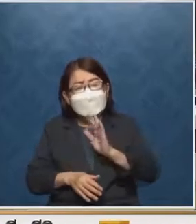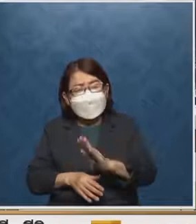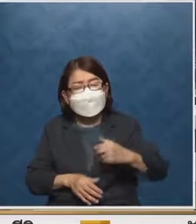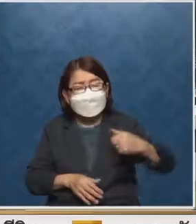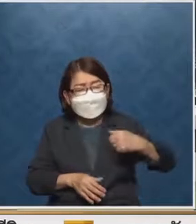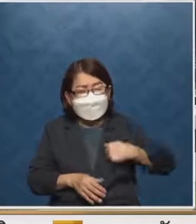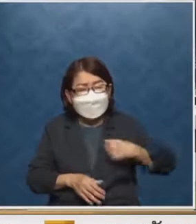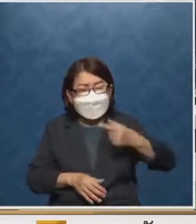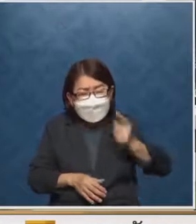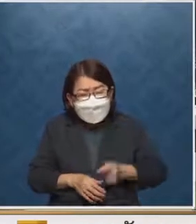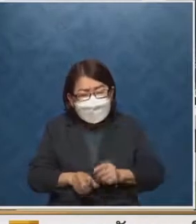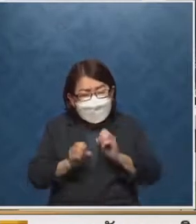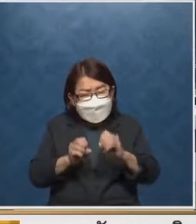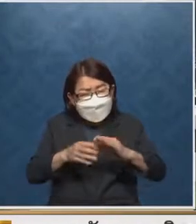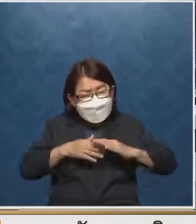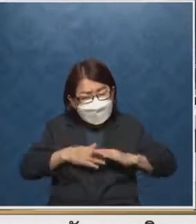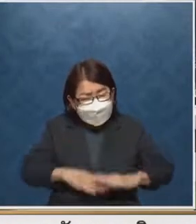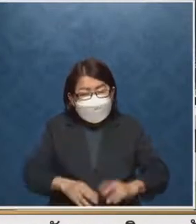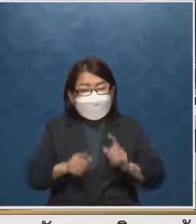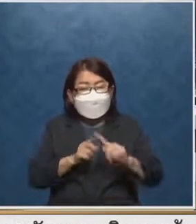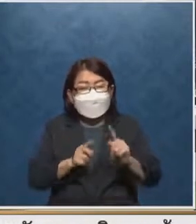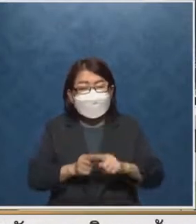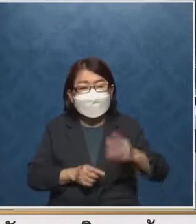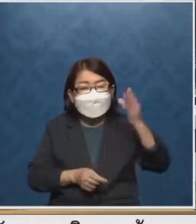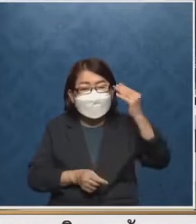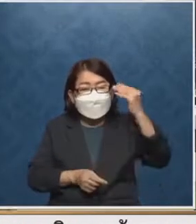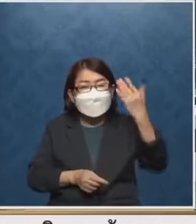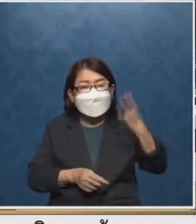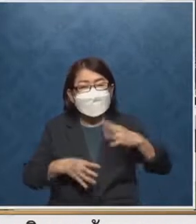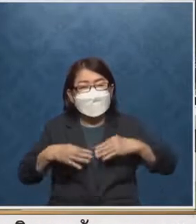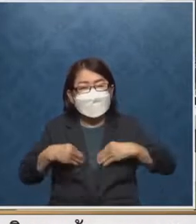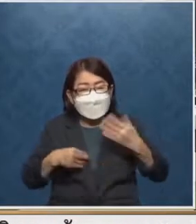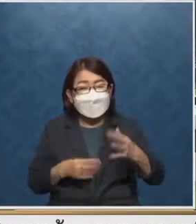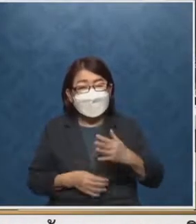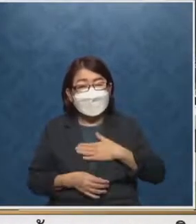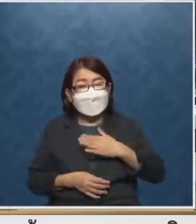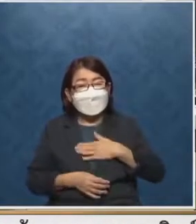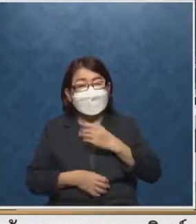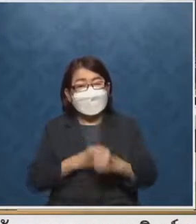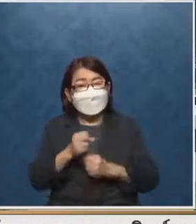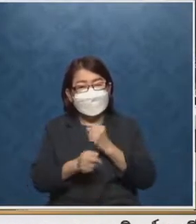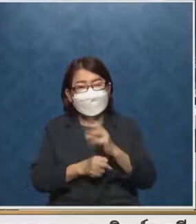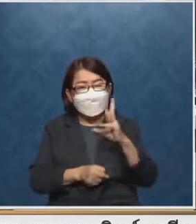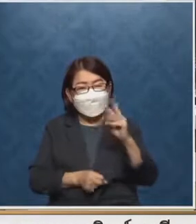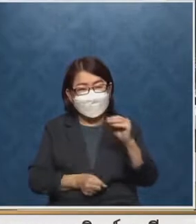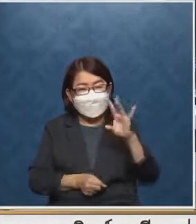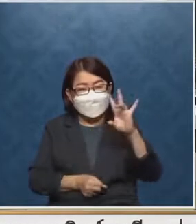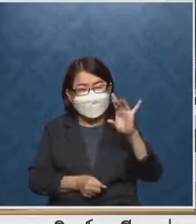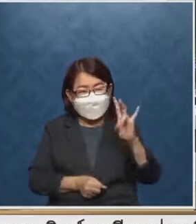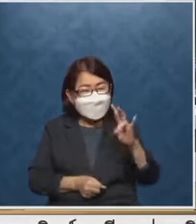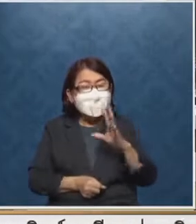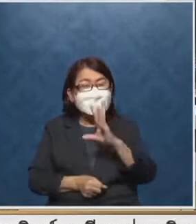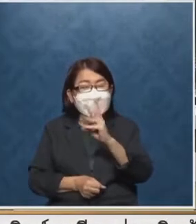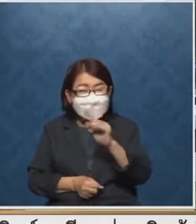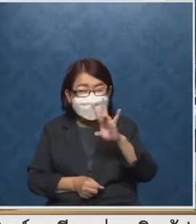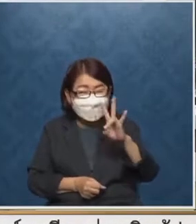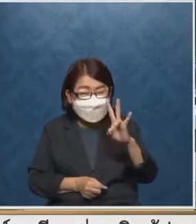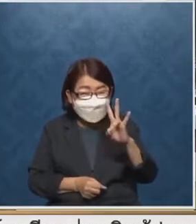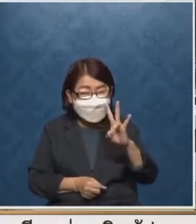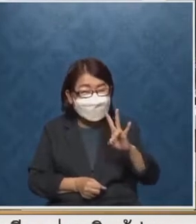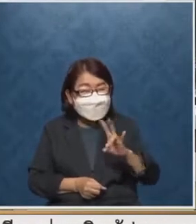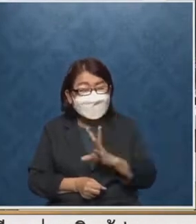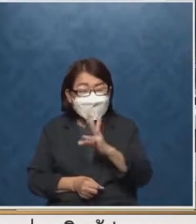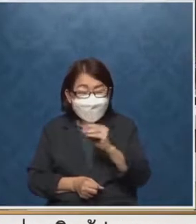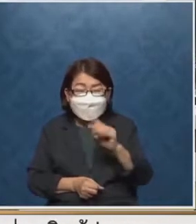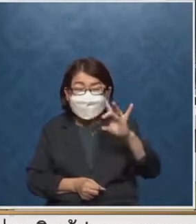านประธานครับผมเองก็อายุก็เพิ่งจะ67ยังไม่68ดีแต่ท่านประธานก็80